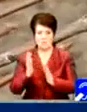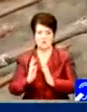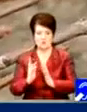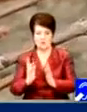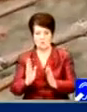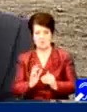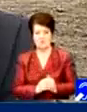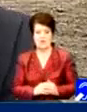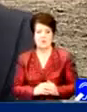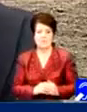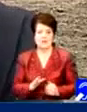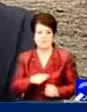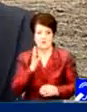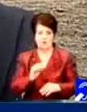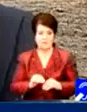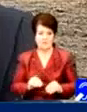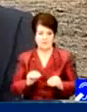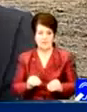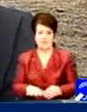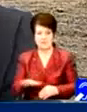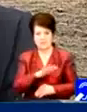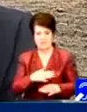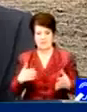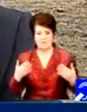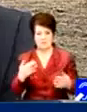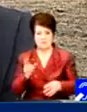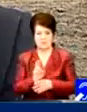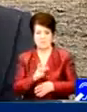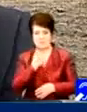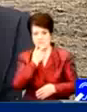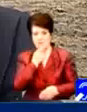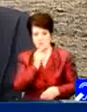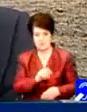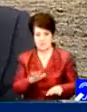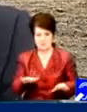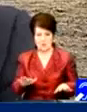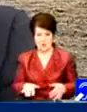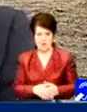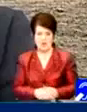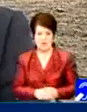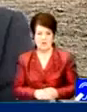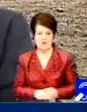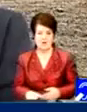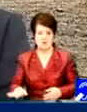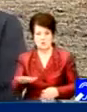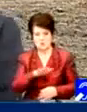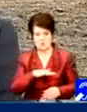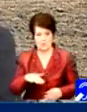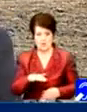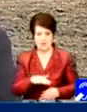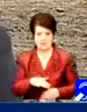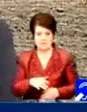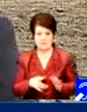și ca un spațiu de recreere, de odihnă pentru vizitatori și comunitatea locală. Suprafața și